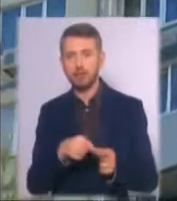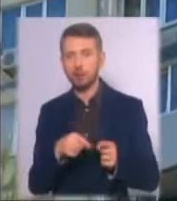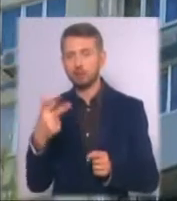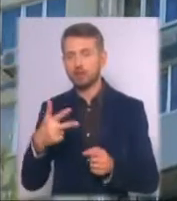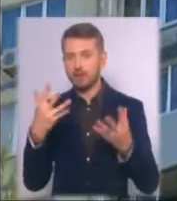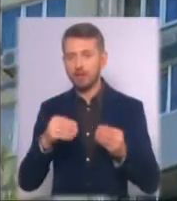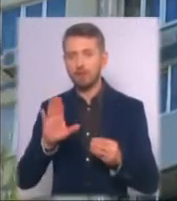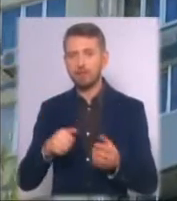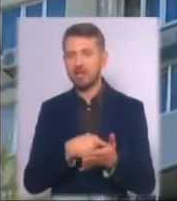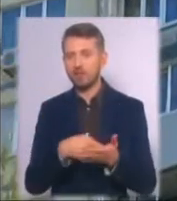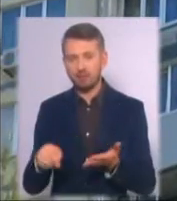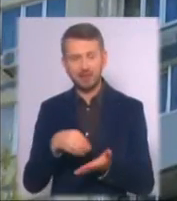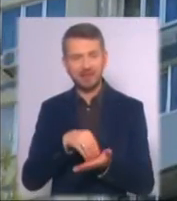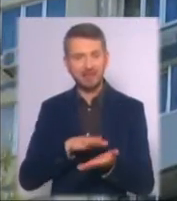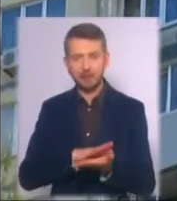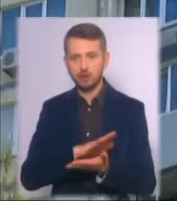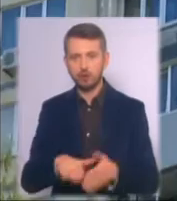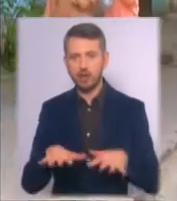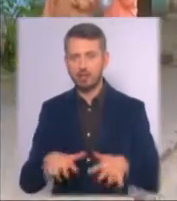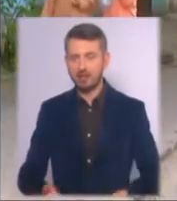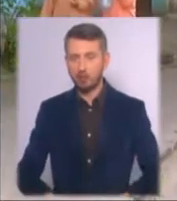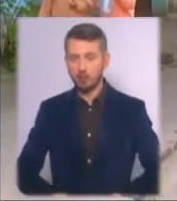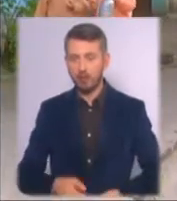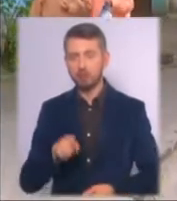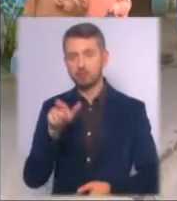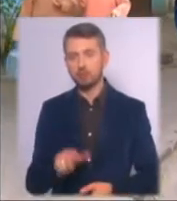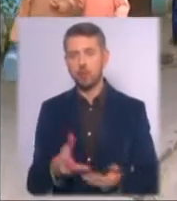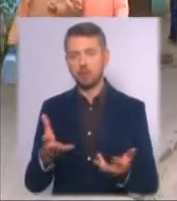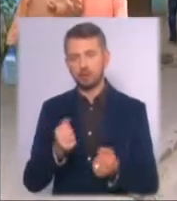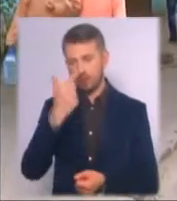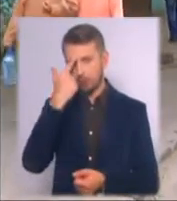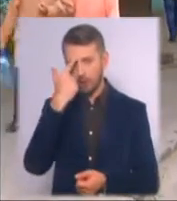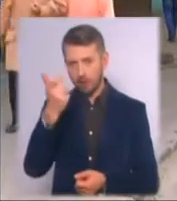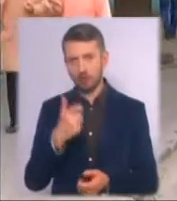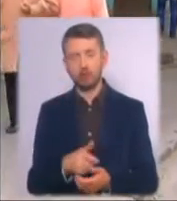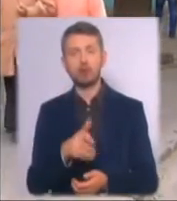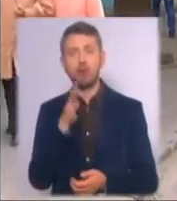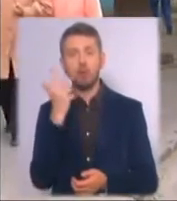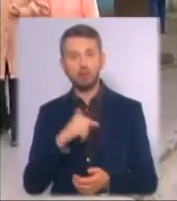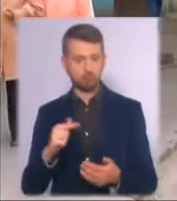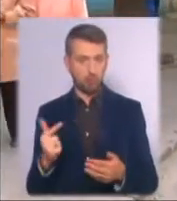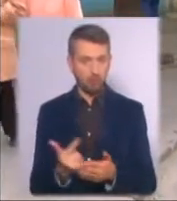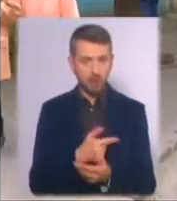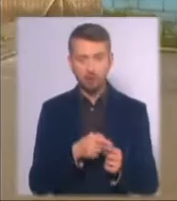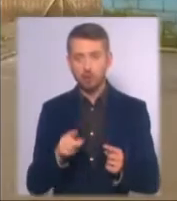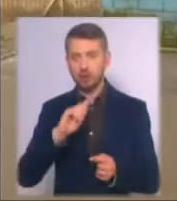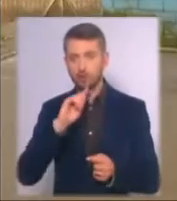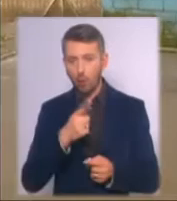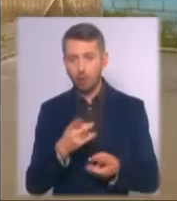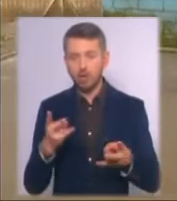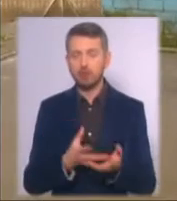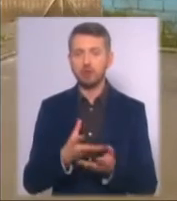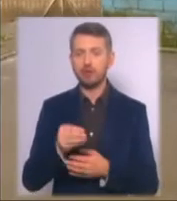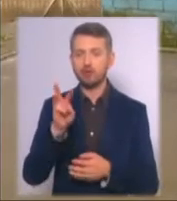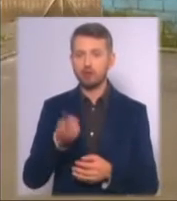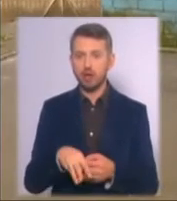днів після виписки не зареєструвала місце проживання, вона отримує попередження. При повторенні порушення протягом року уже необхідно сплатити